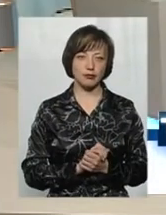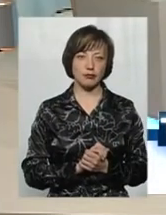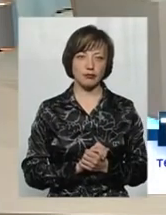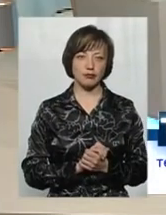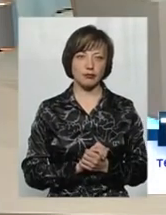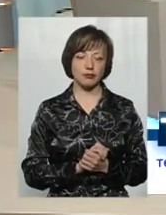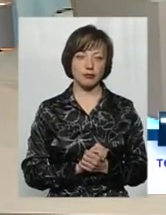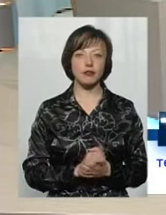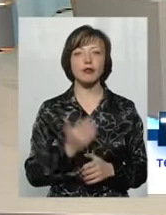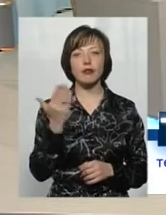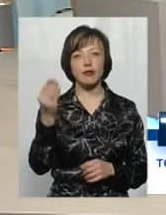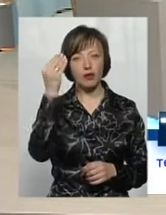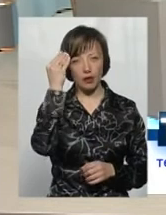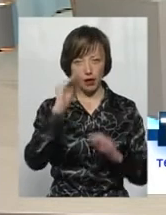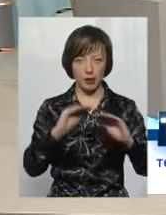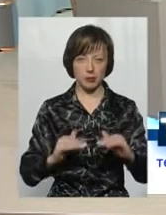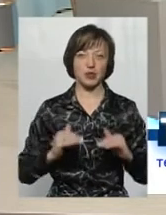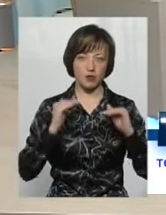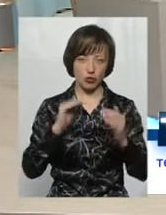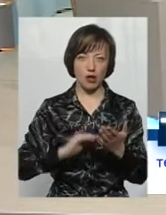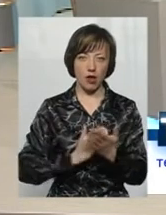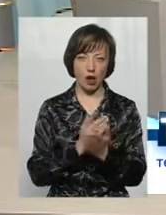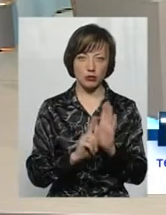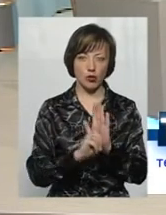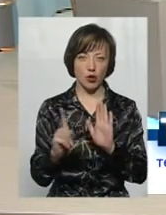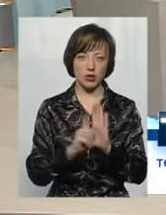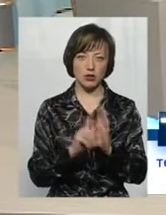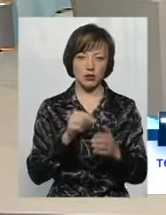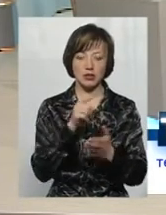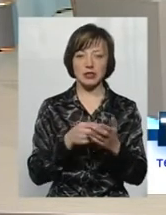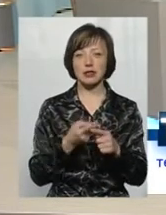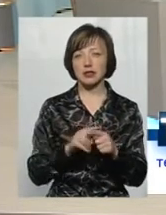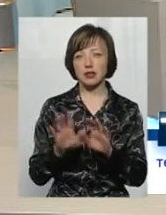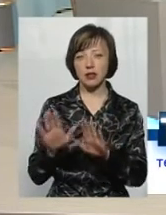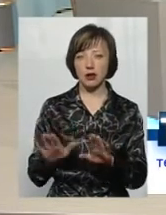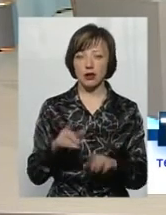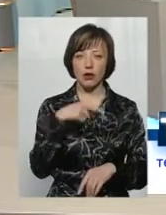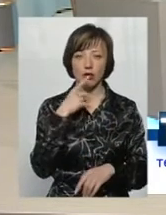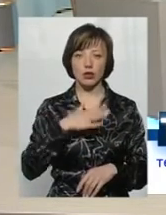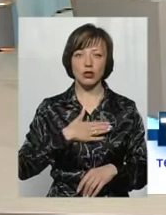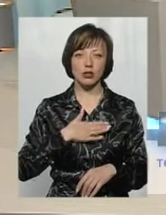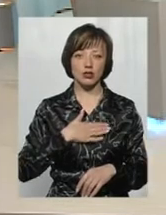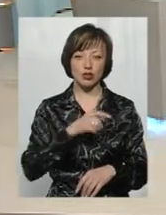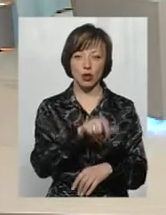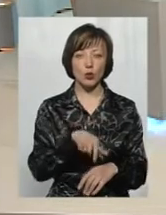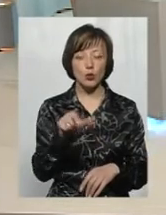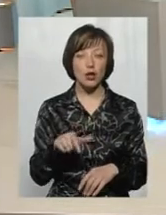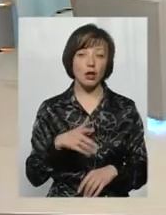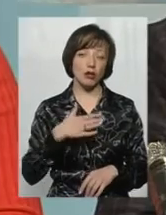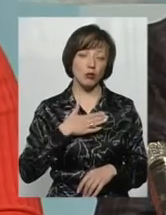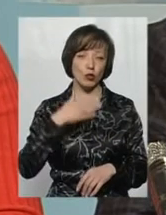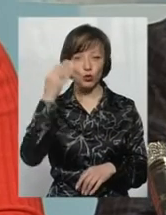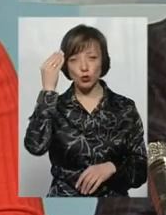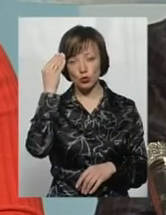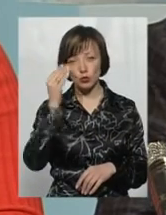підвищилася якість проїзду? Ну, що я можу сказати? Це нехай судять наші пасажири, але, як на мій погляд, то